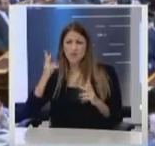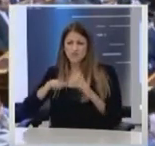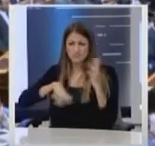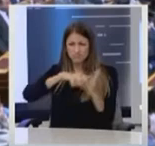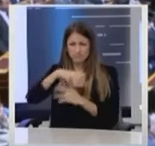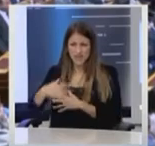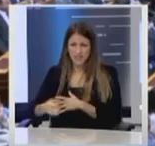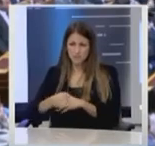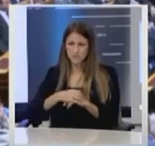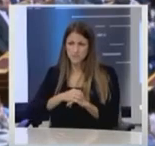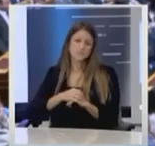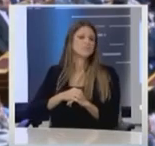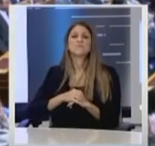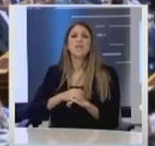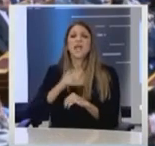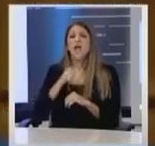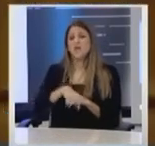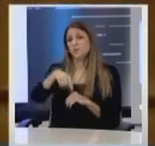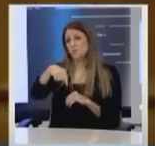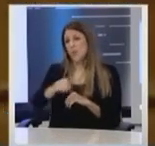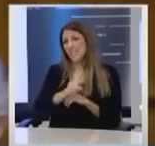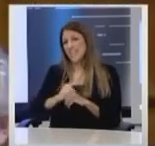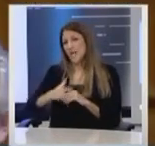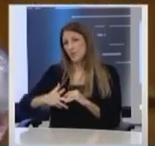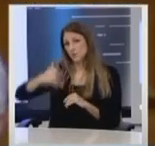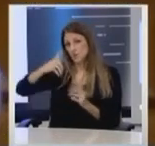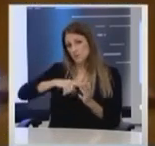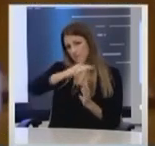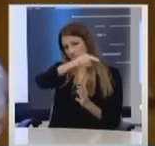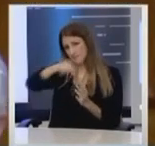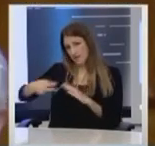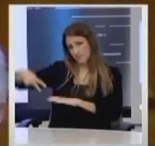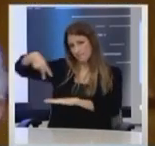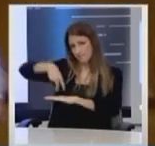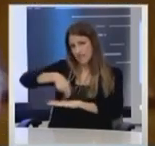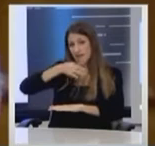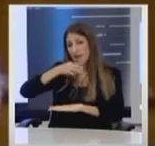ησυχία, ησυχία. Και να πάρει πίσω αυτή την υβριστική αναφορά,